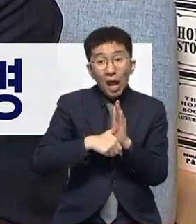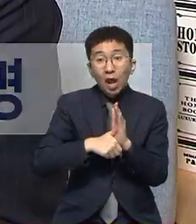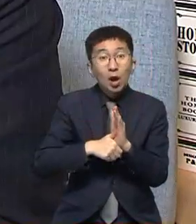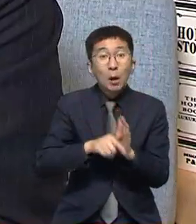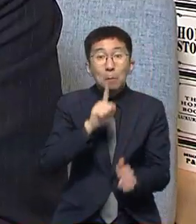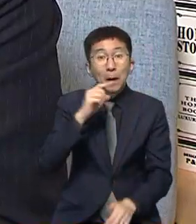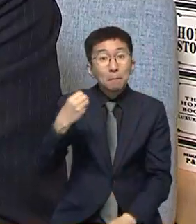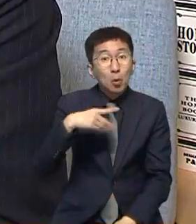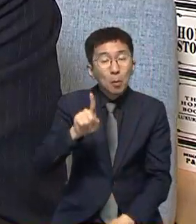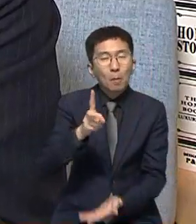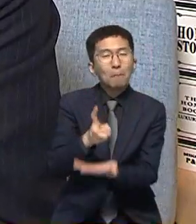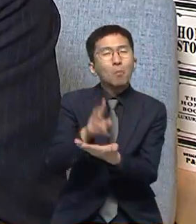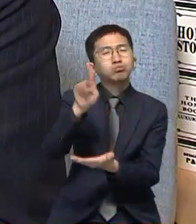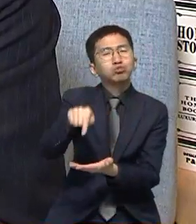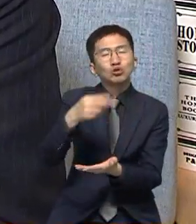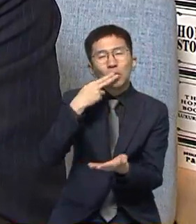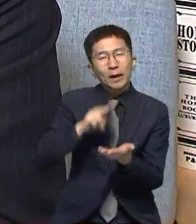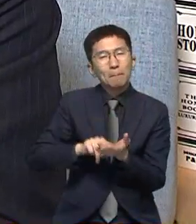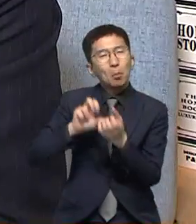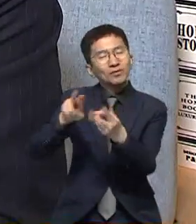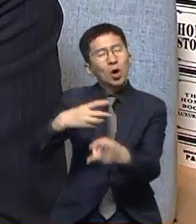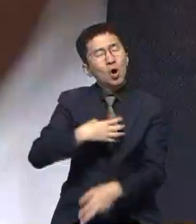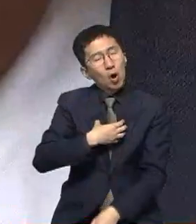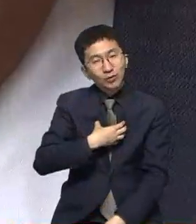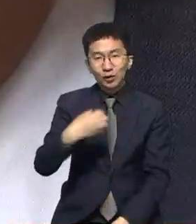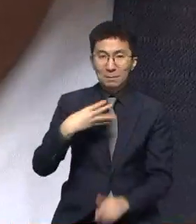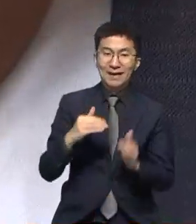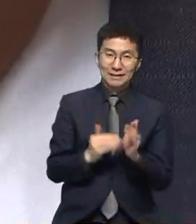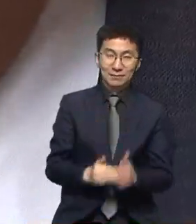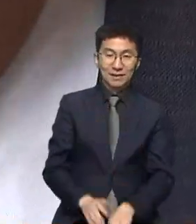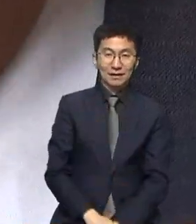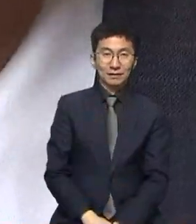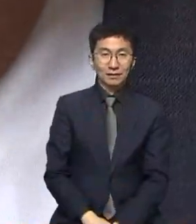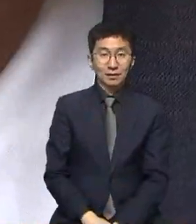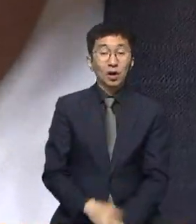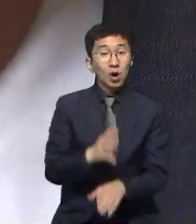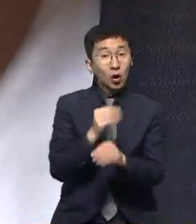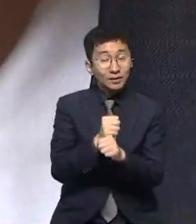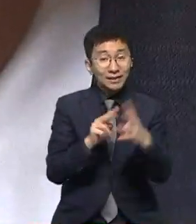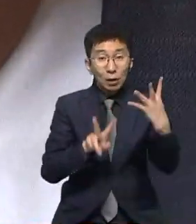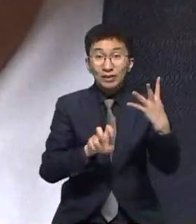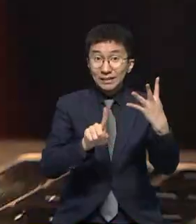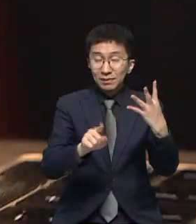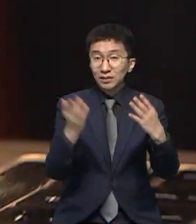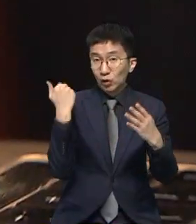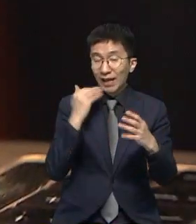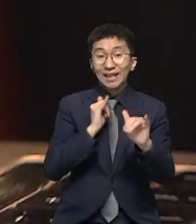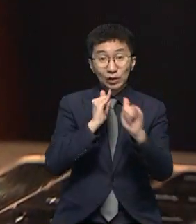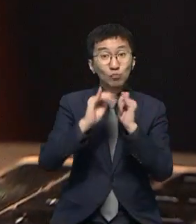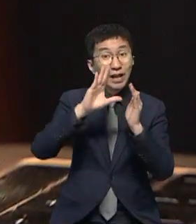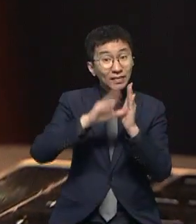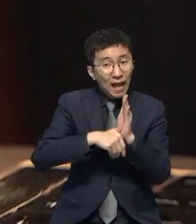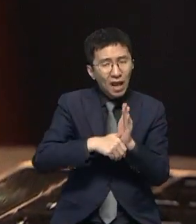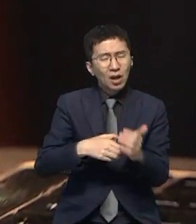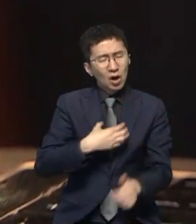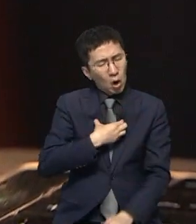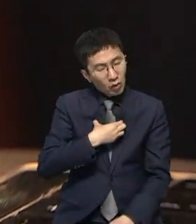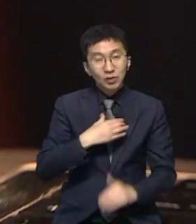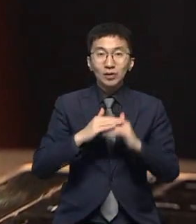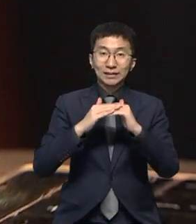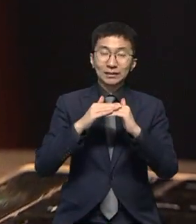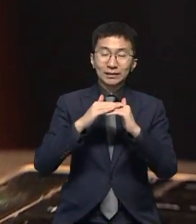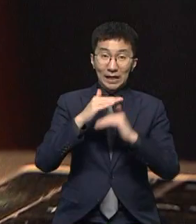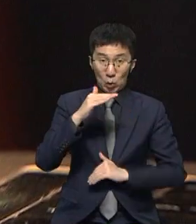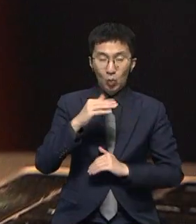우려를 표했습니다. 국회의장 중재안 발표 전인 지난 21일 SBS와 인터뷰에서 우려하는 이유를